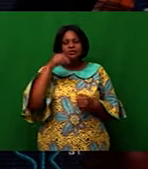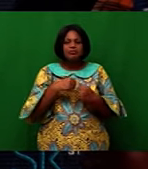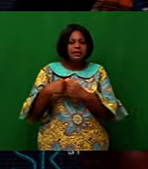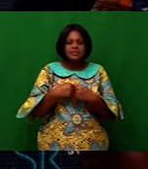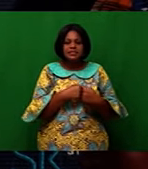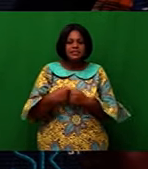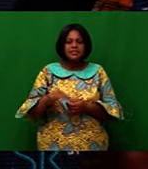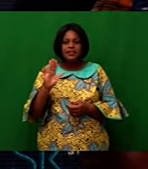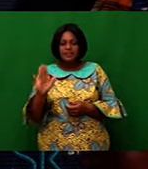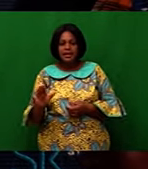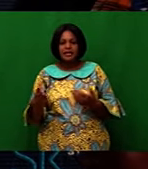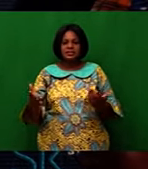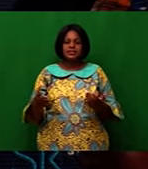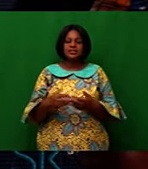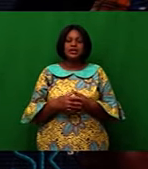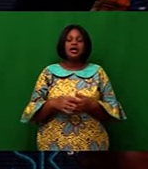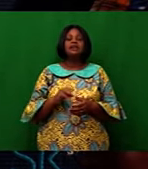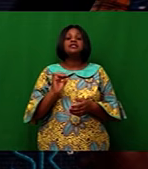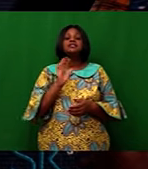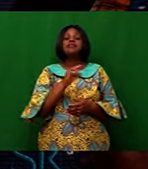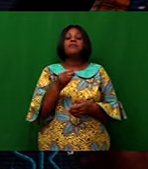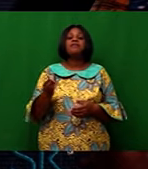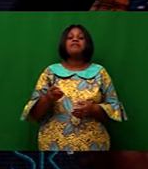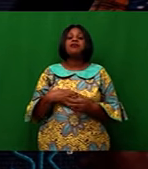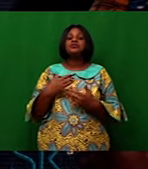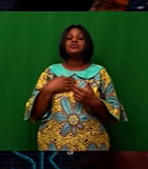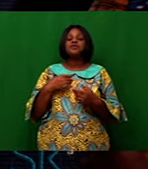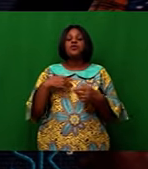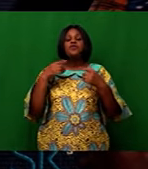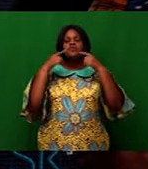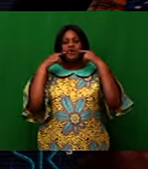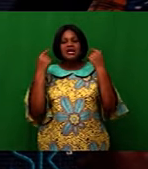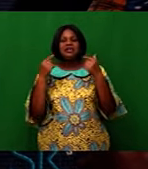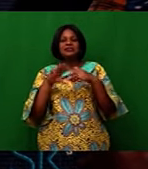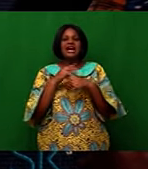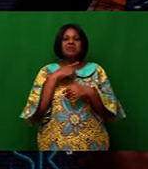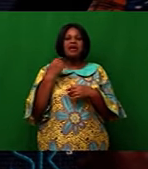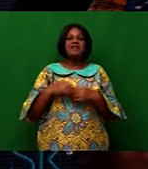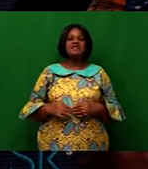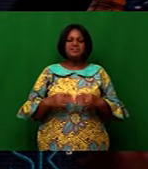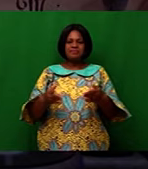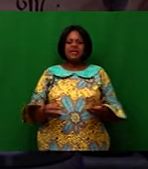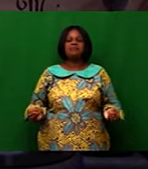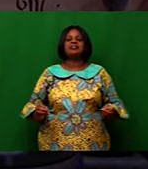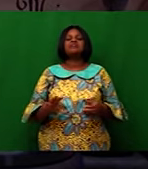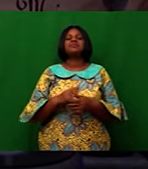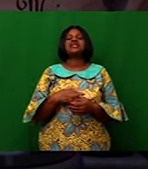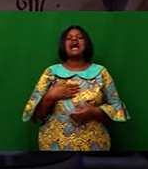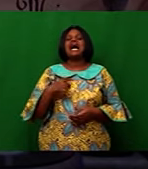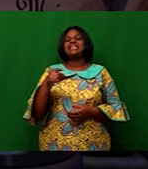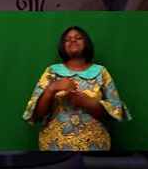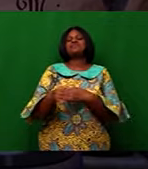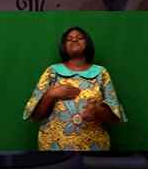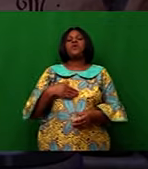nekuti muti unozongowira kwavakarerekera. Varume vakutitanga vakufarira kuti mudzimai azoshaya mbereko nekuti anenge agara aida kuti endewo kunze. Akazongonzwa